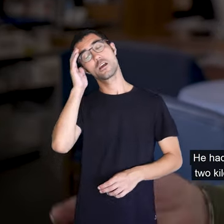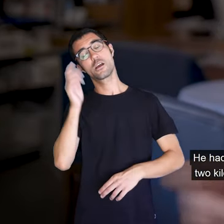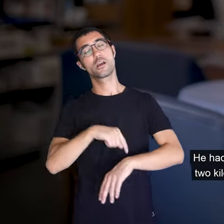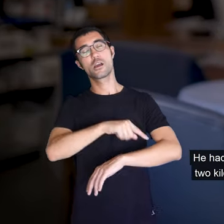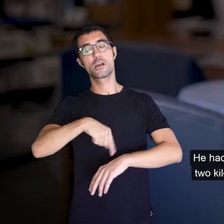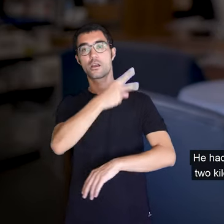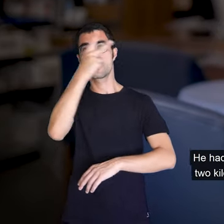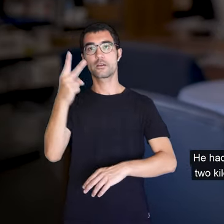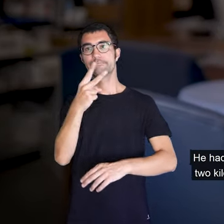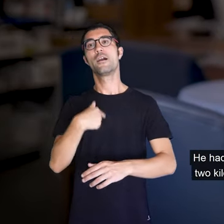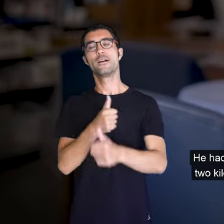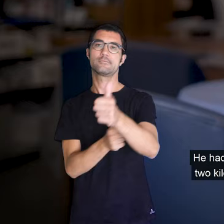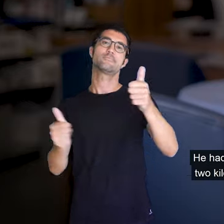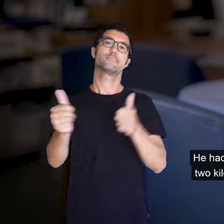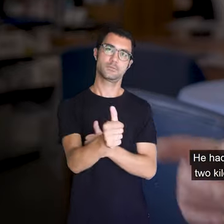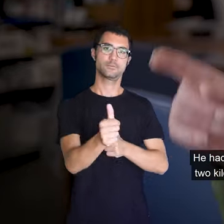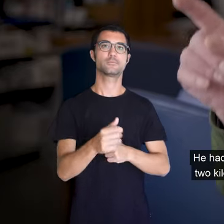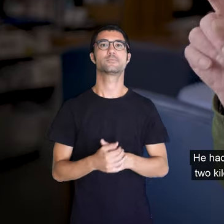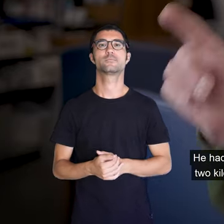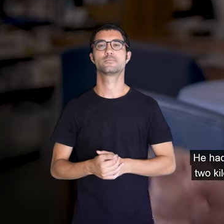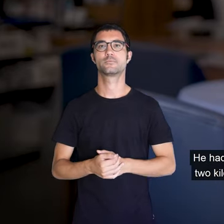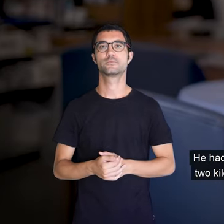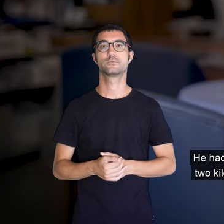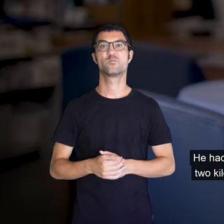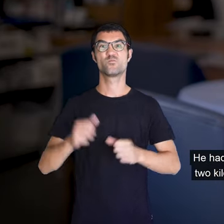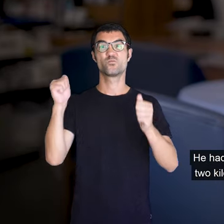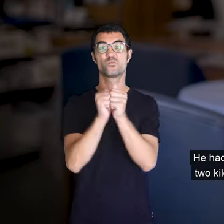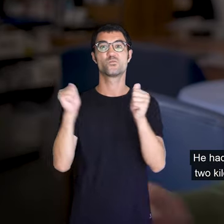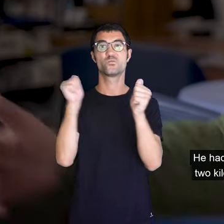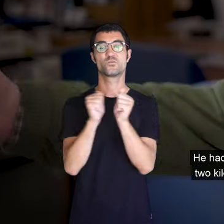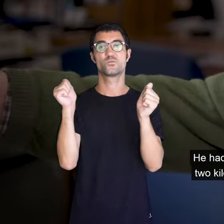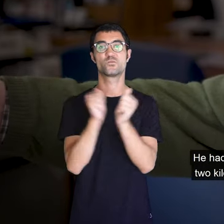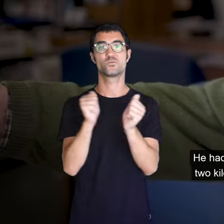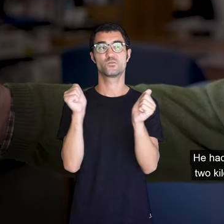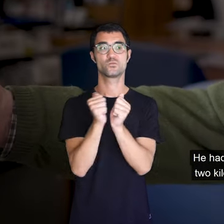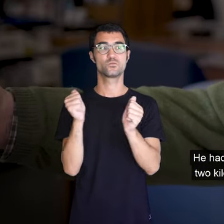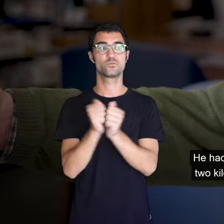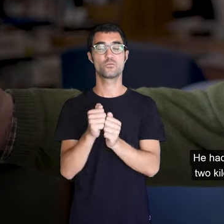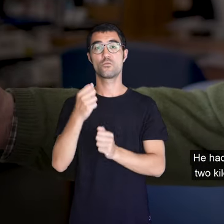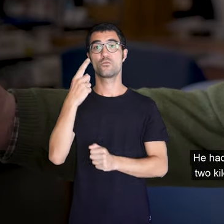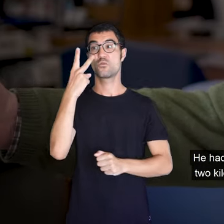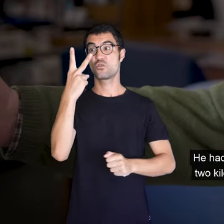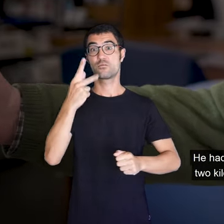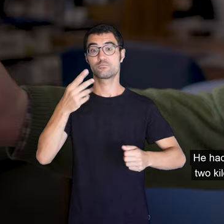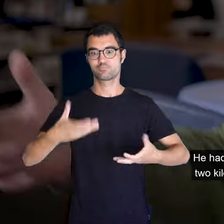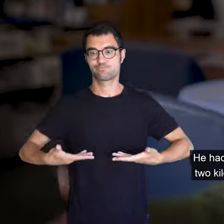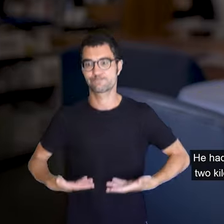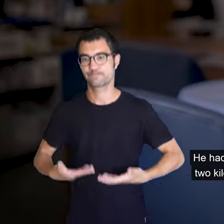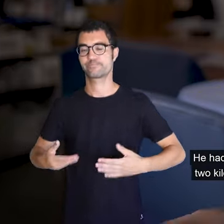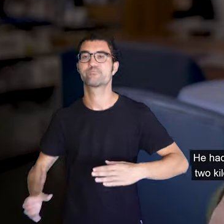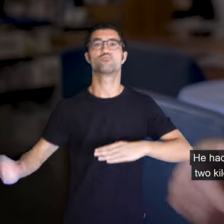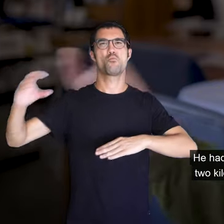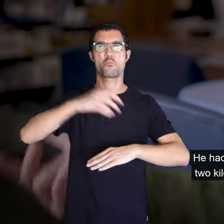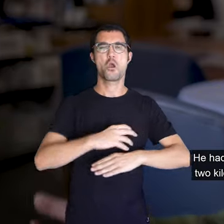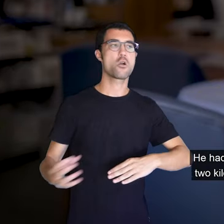i me va rellevar. I havia encarregat de predes, una preda així feia 2 quilos,